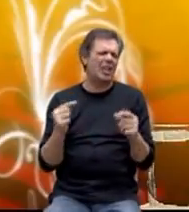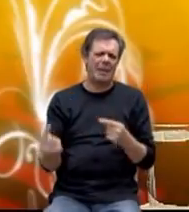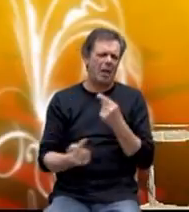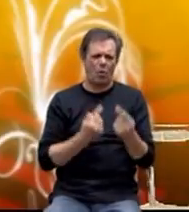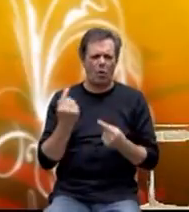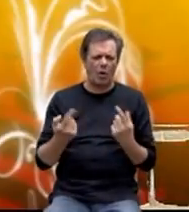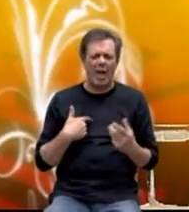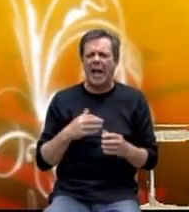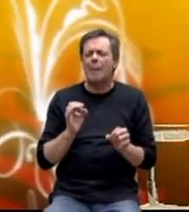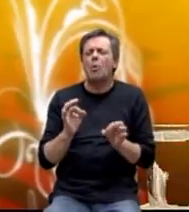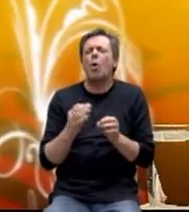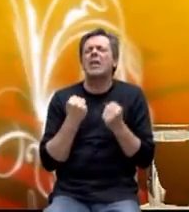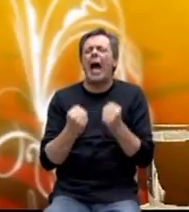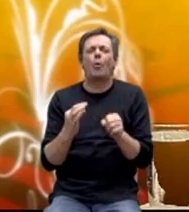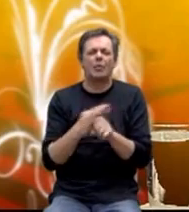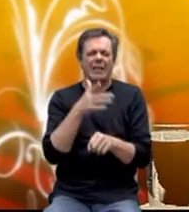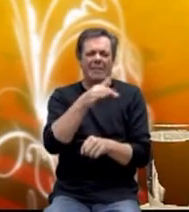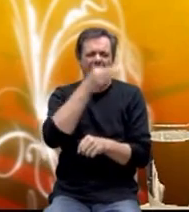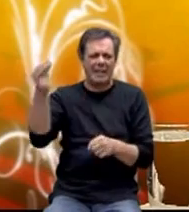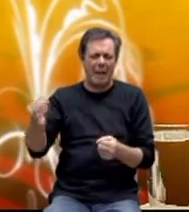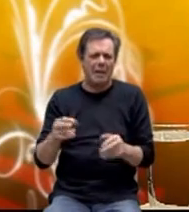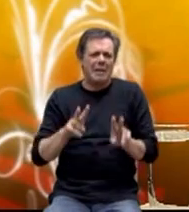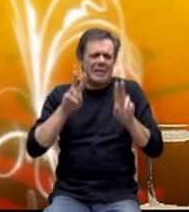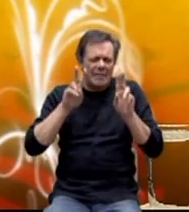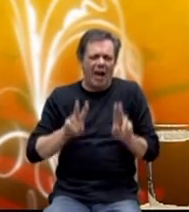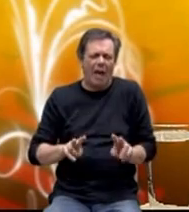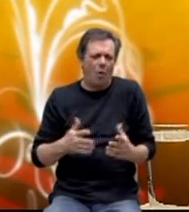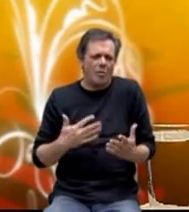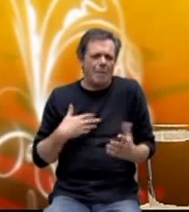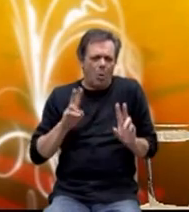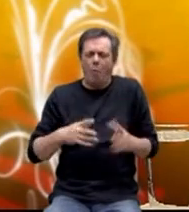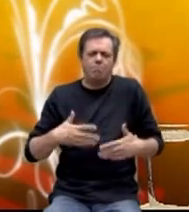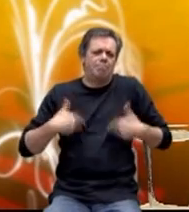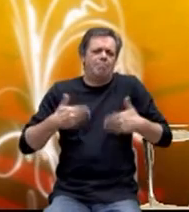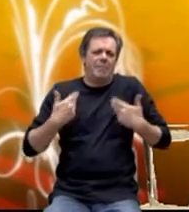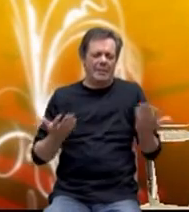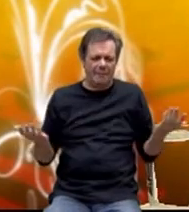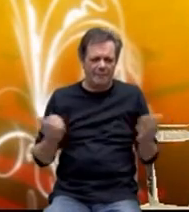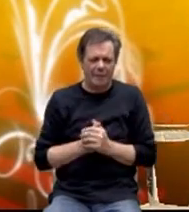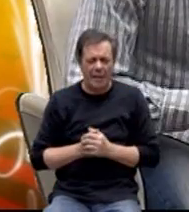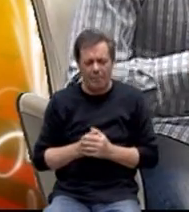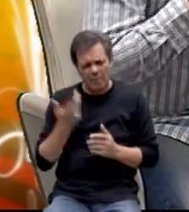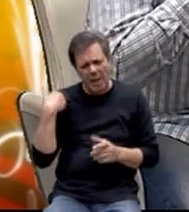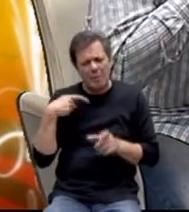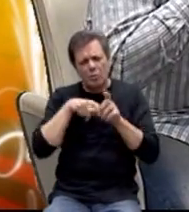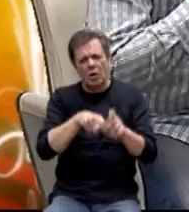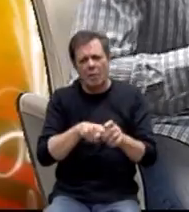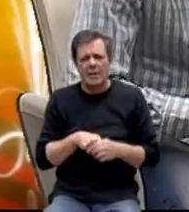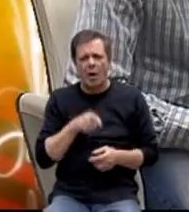sam bio toliko sretan taj dan da je to bilo neopisivo nešto. Sreća nas isto može ubiti. Ali bi se ja tu nadovezala, on je